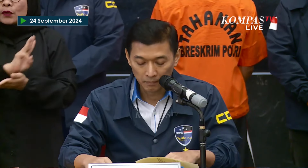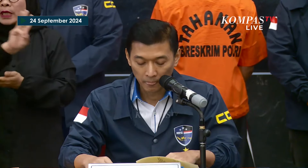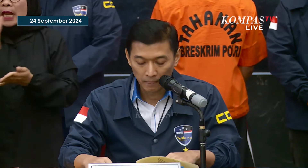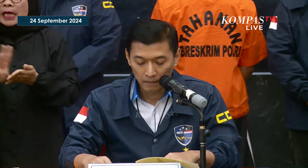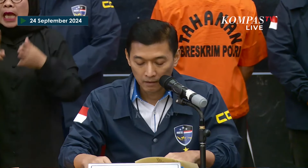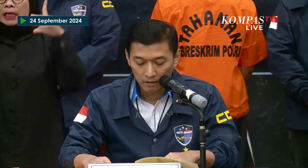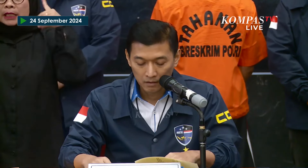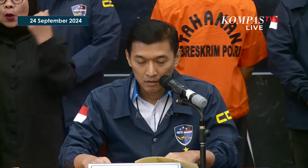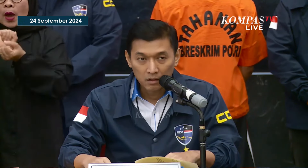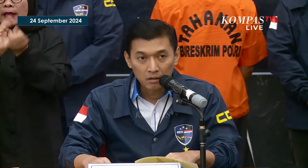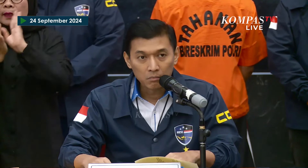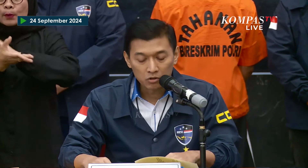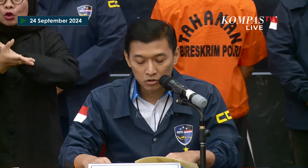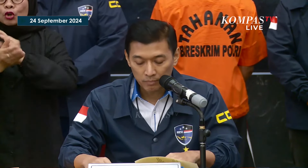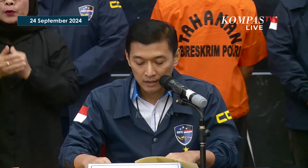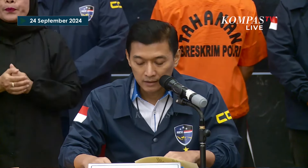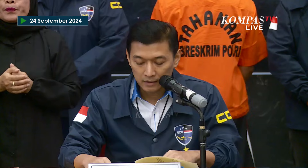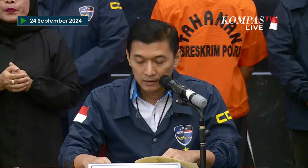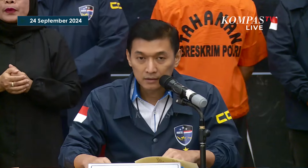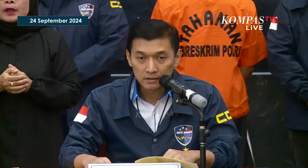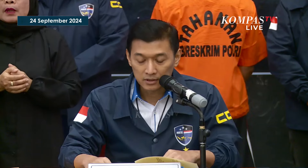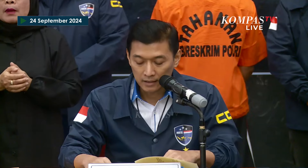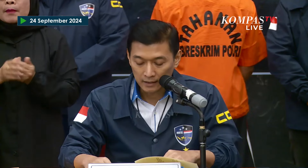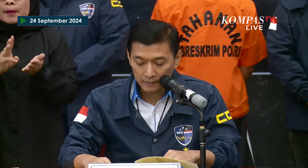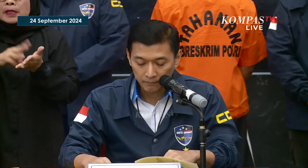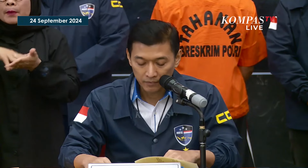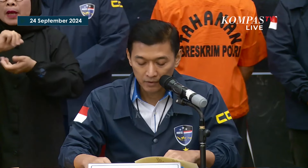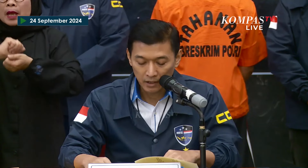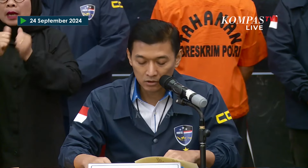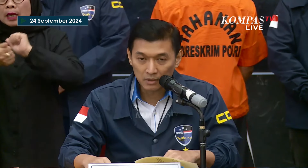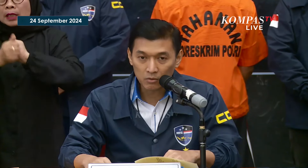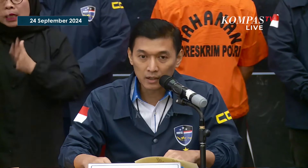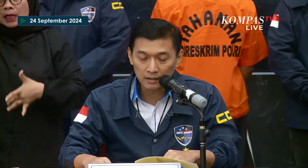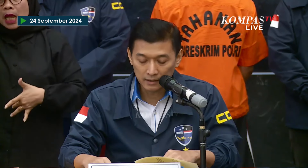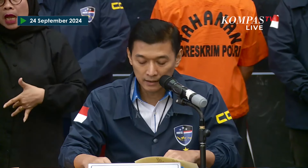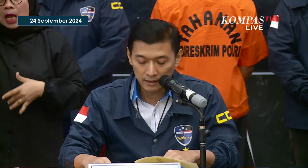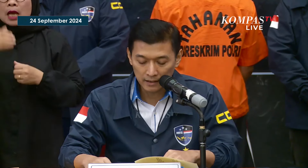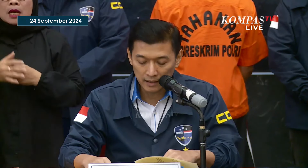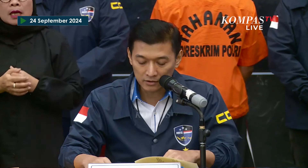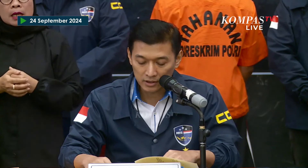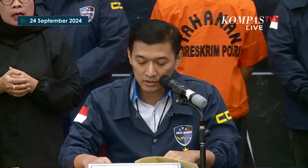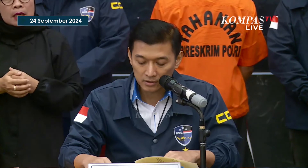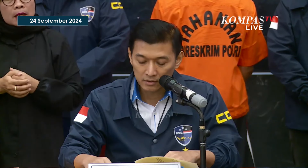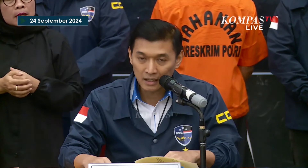Timur. Modus operandi tersangka yaitu